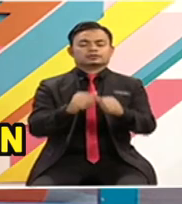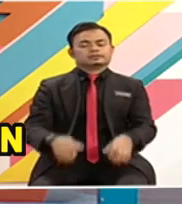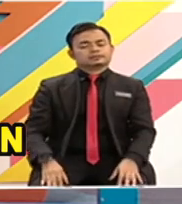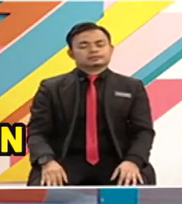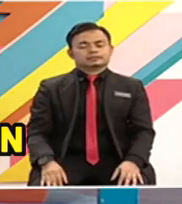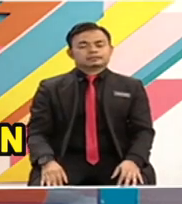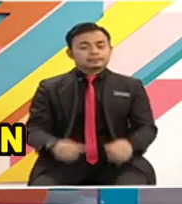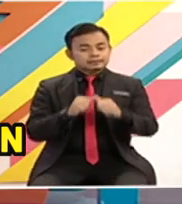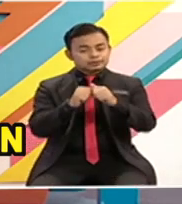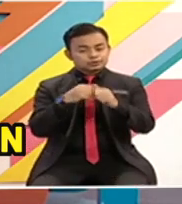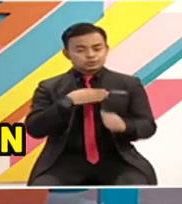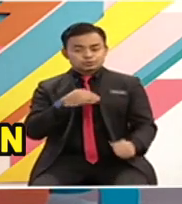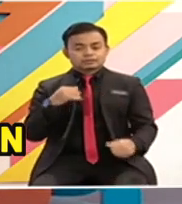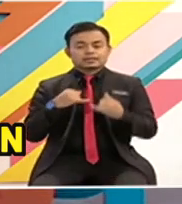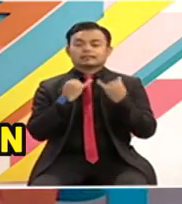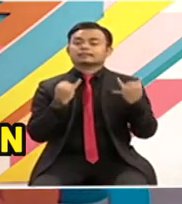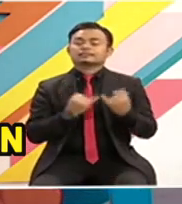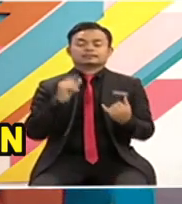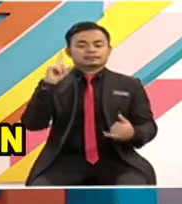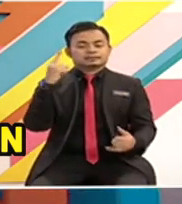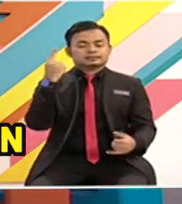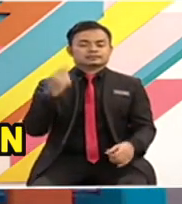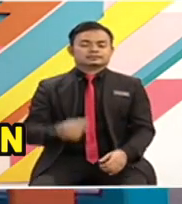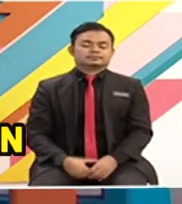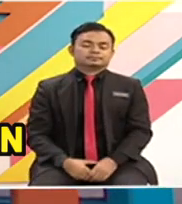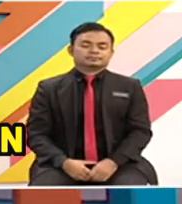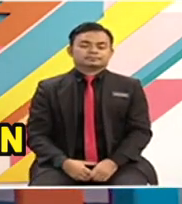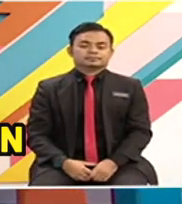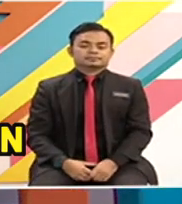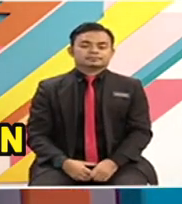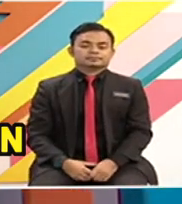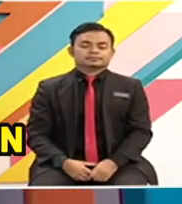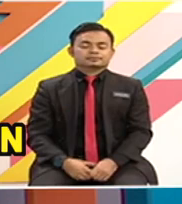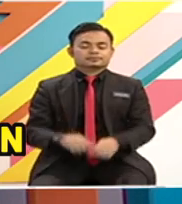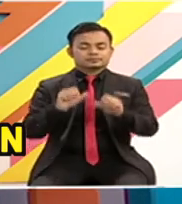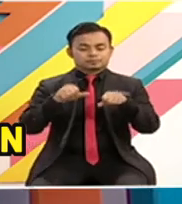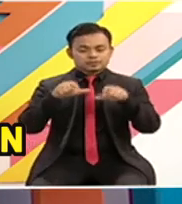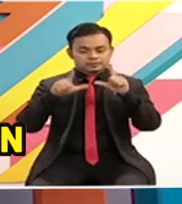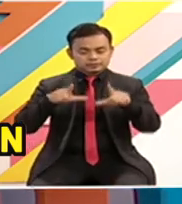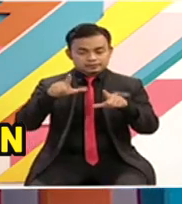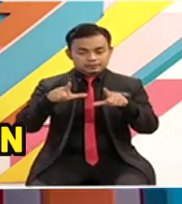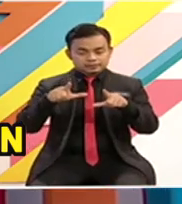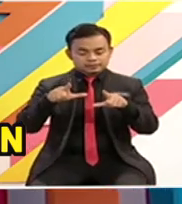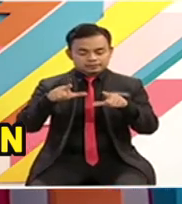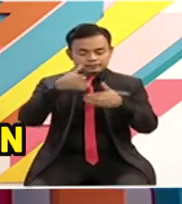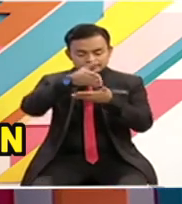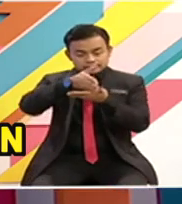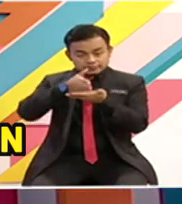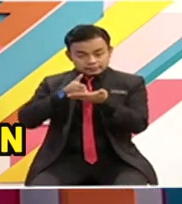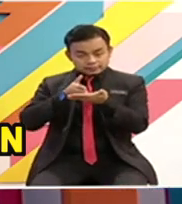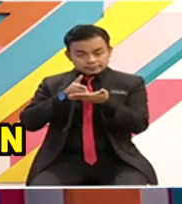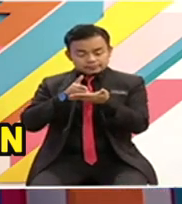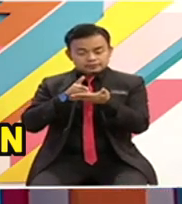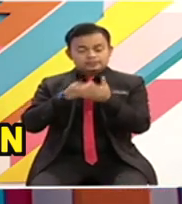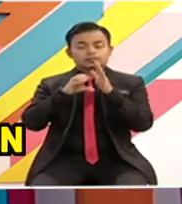adek tadi Sarah ya oke sekarang nih dilihat uang tuh di wuih letak di tengah bersenang-senang dicontoh Amirah dulu